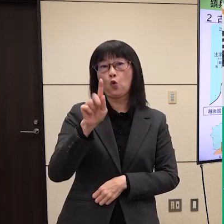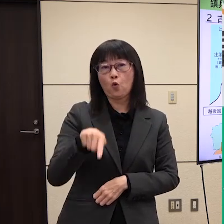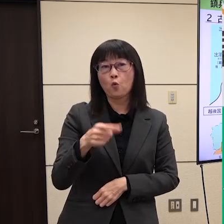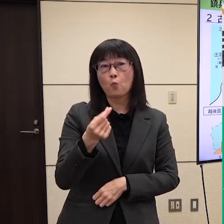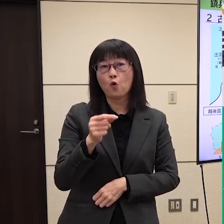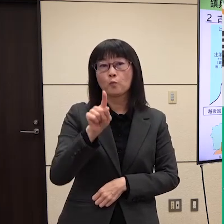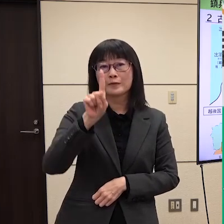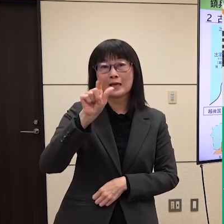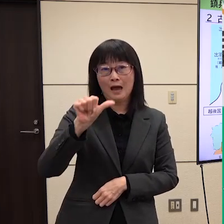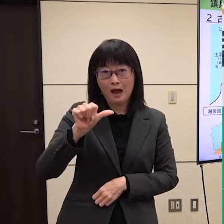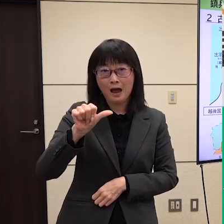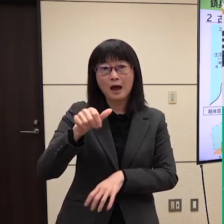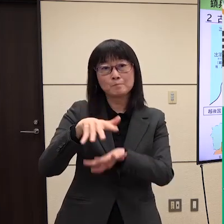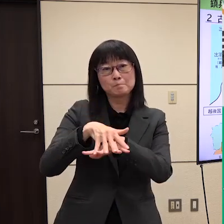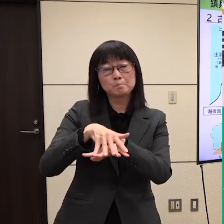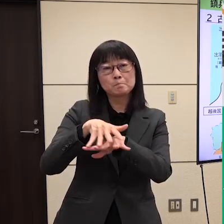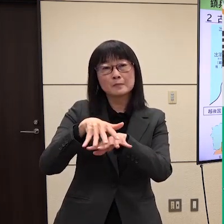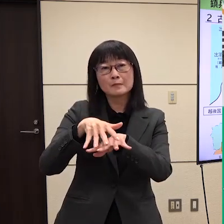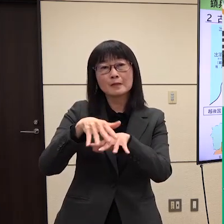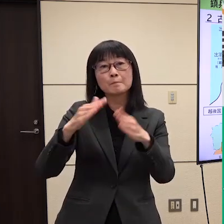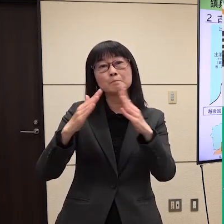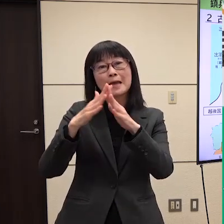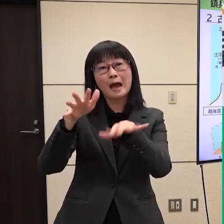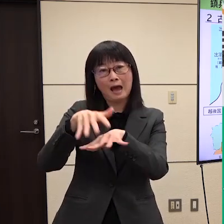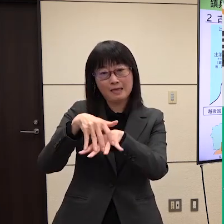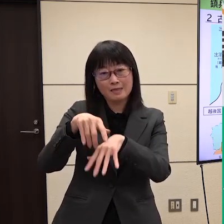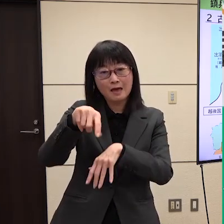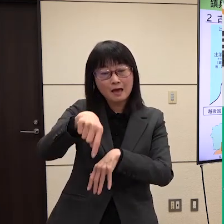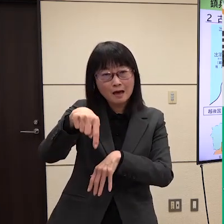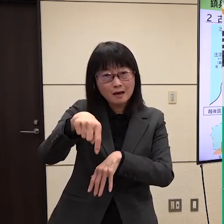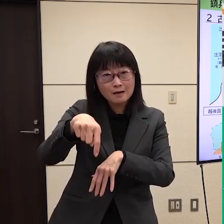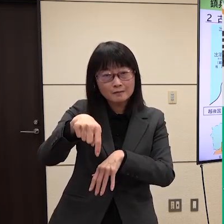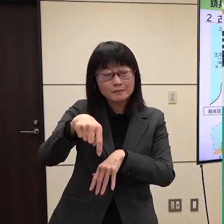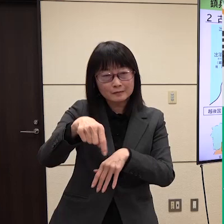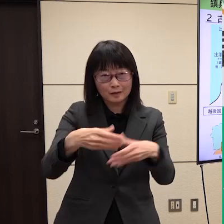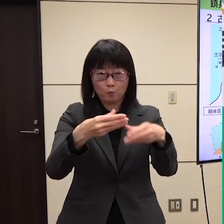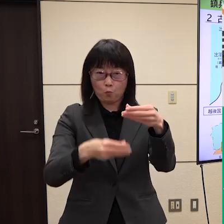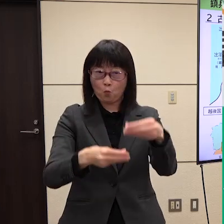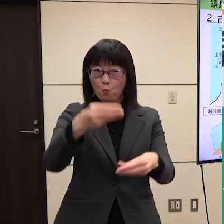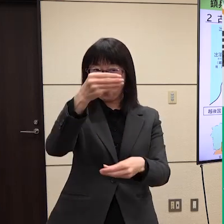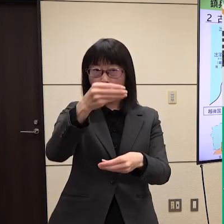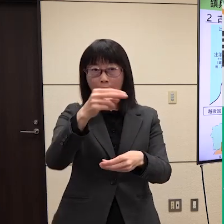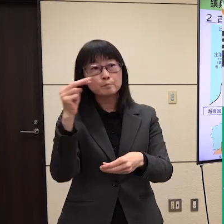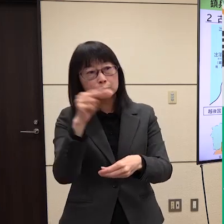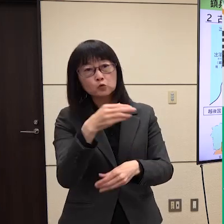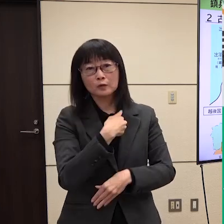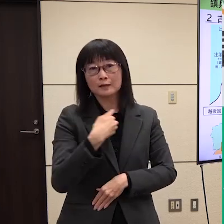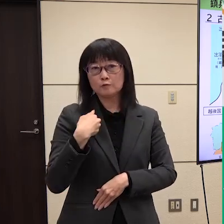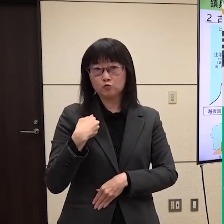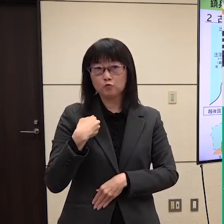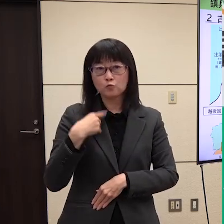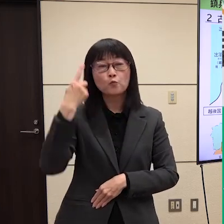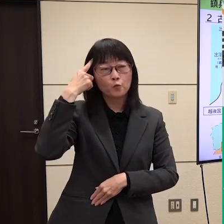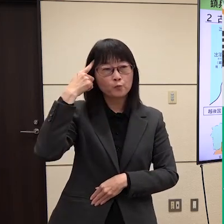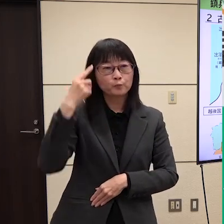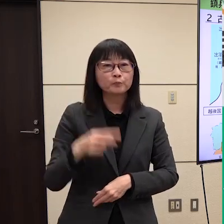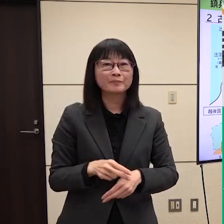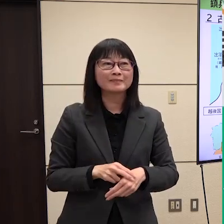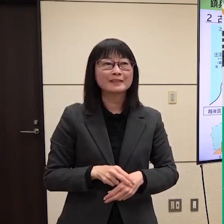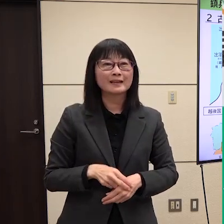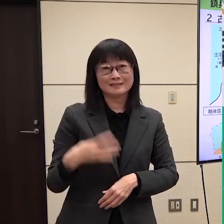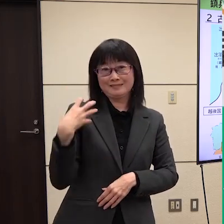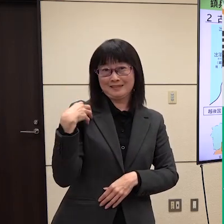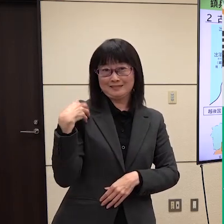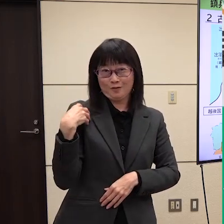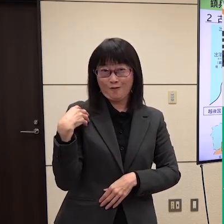おこれに関しては皆さんいろいろ専門的なことを詳しくお聞きになりたいと思いますので、私の会見の後に、担